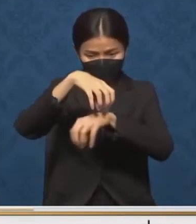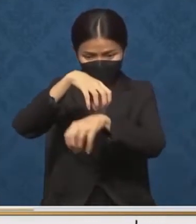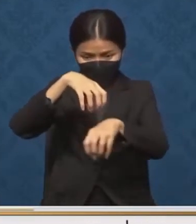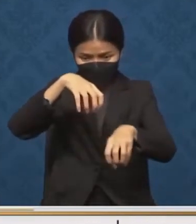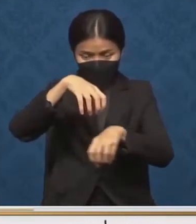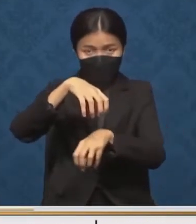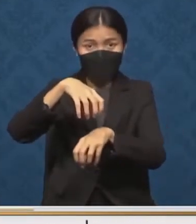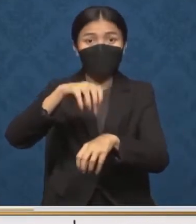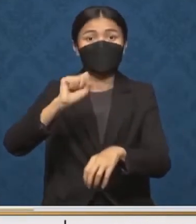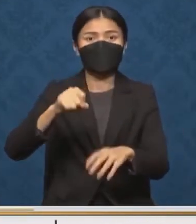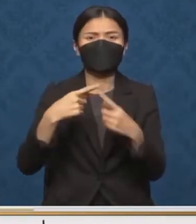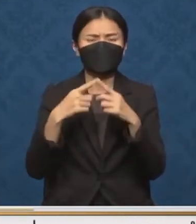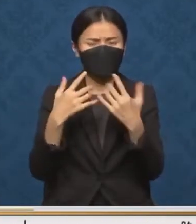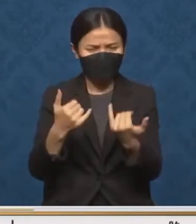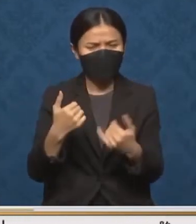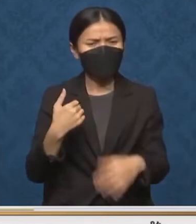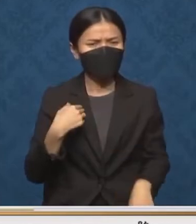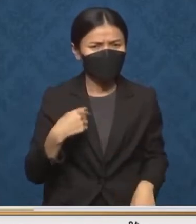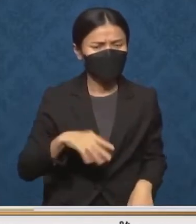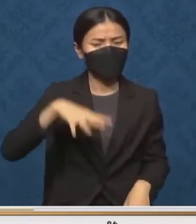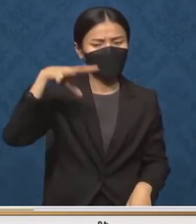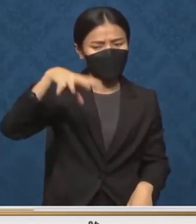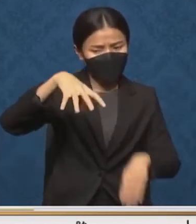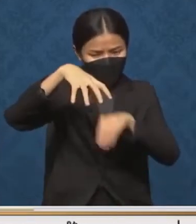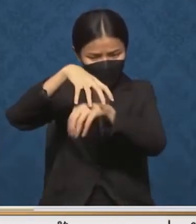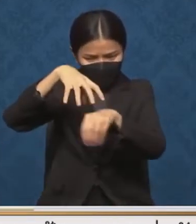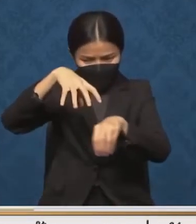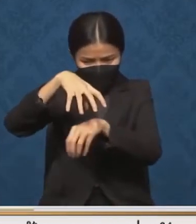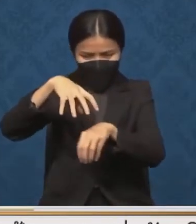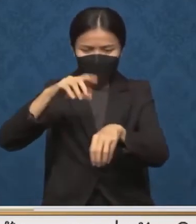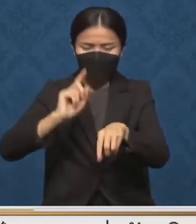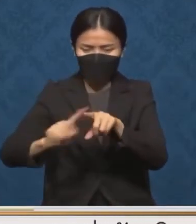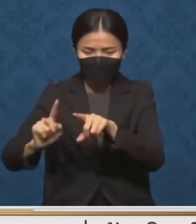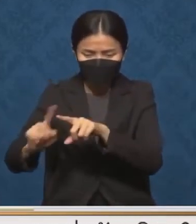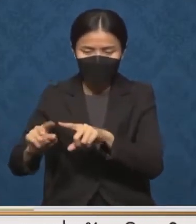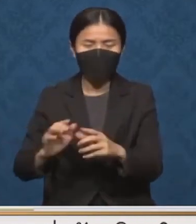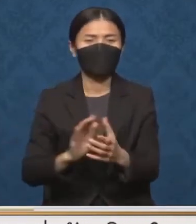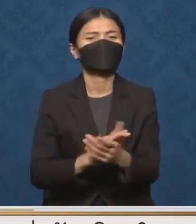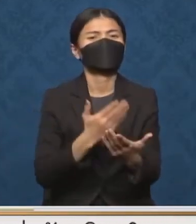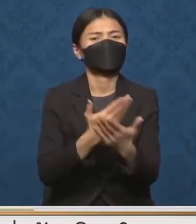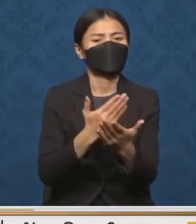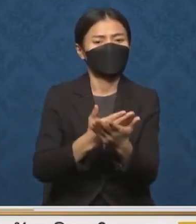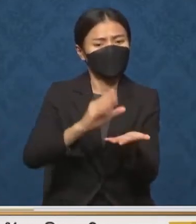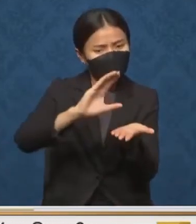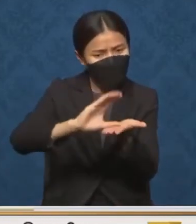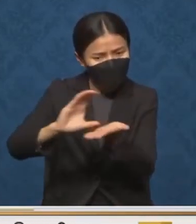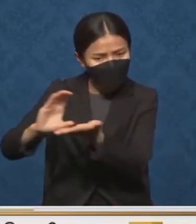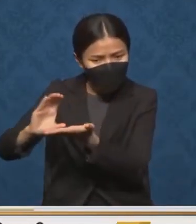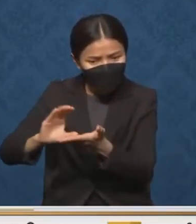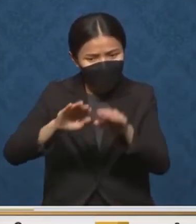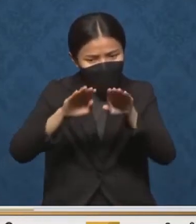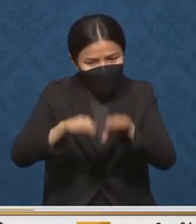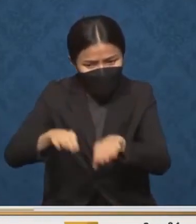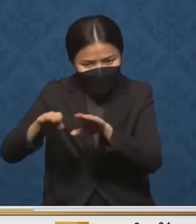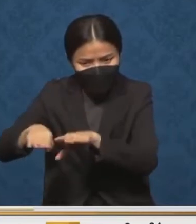ยมอหลๆหน่วยงานที่สามารถตับรถประมาณลงได้แต่ดวยเวลาจำกดไม่สามารถที่แงไดทงหมด